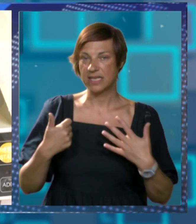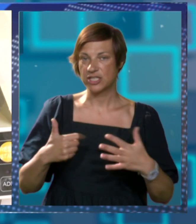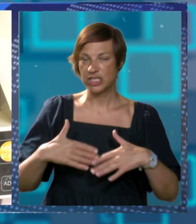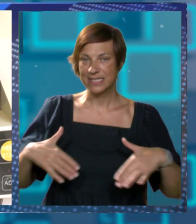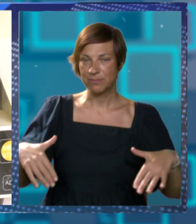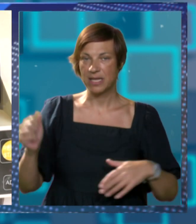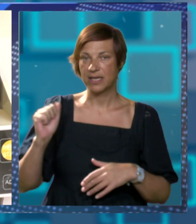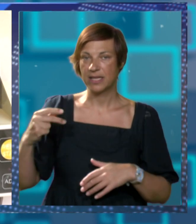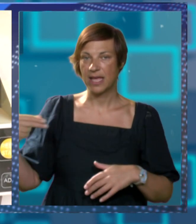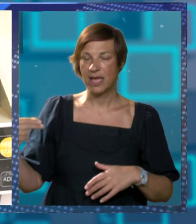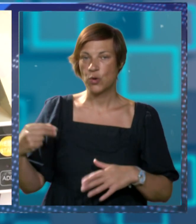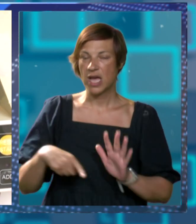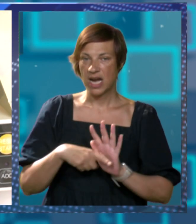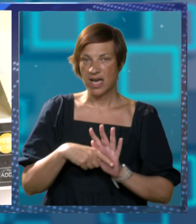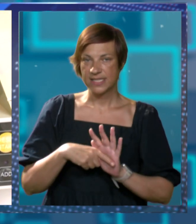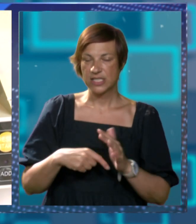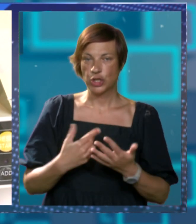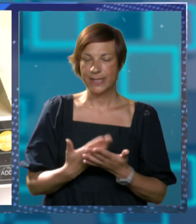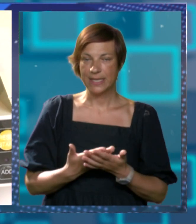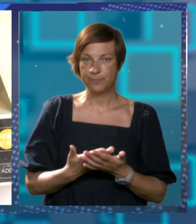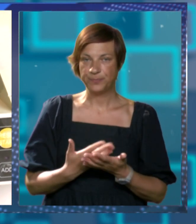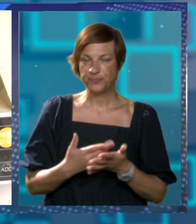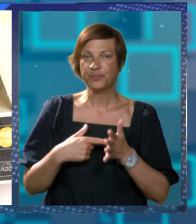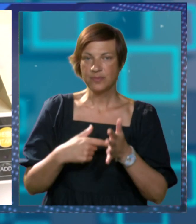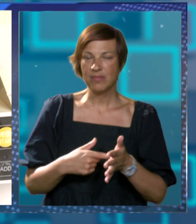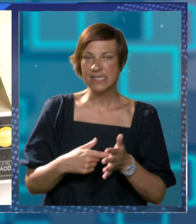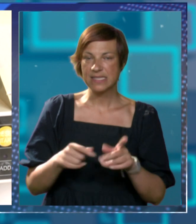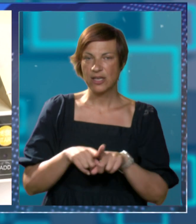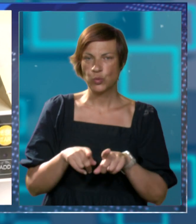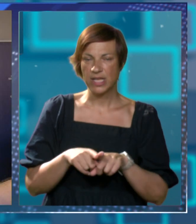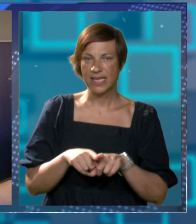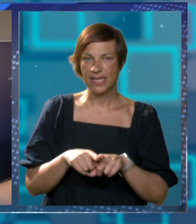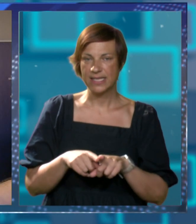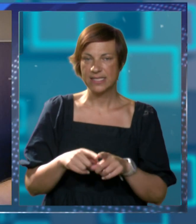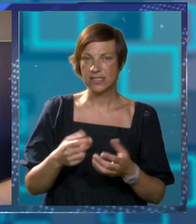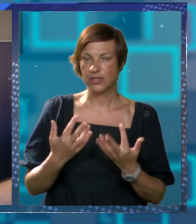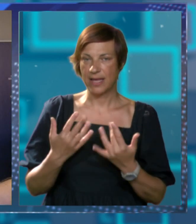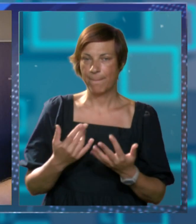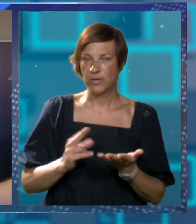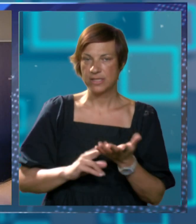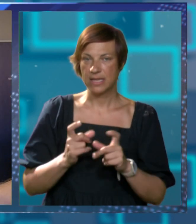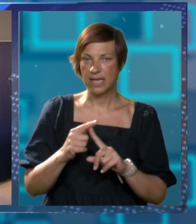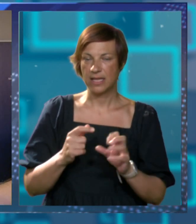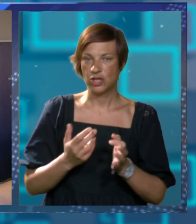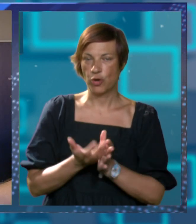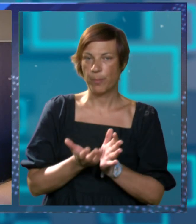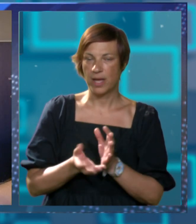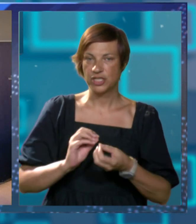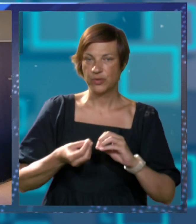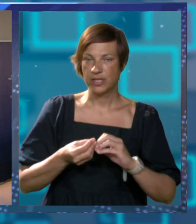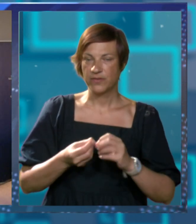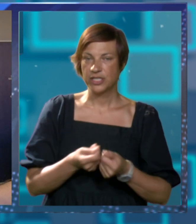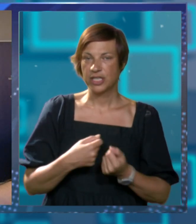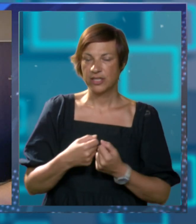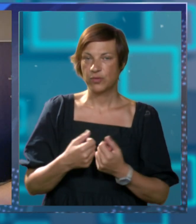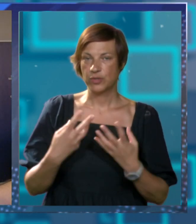1,6 milijardi eura ukupnog rashoda. Ono što je za istaknut također jest da je prosječna neto plaća u trgovačkim